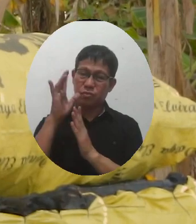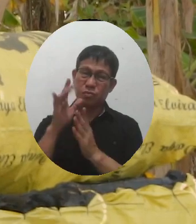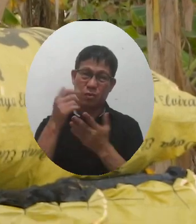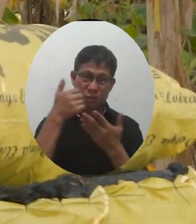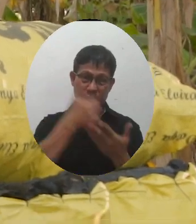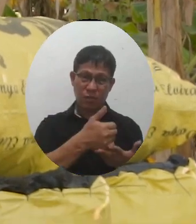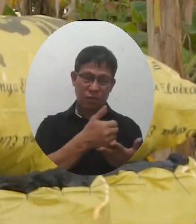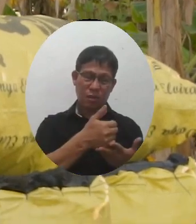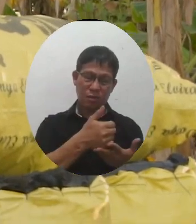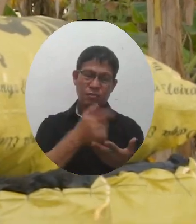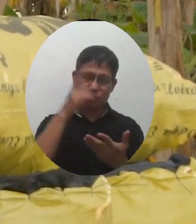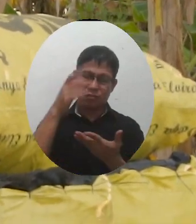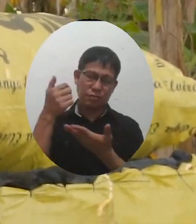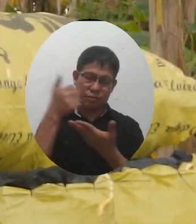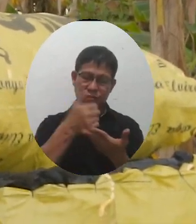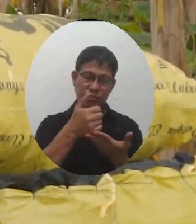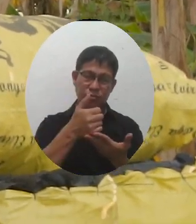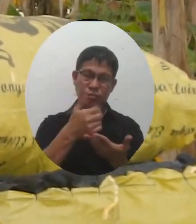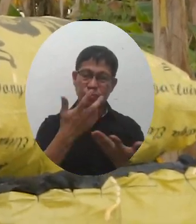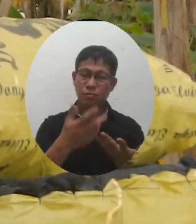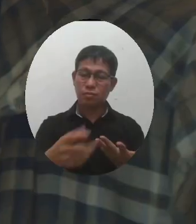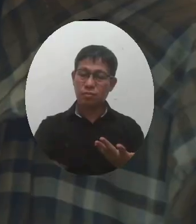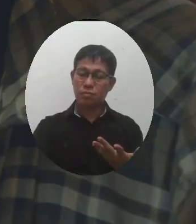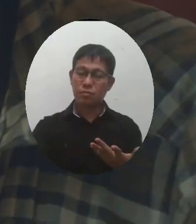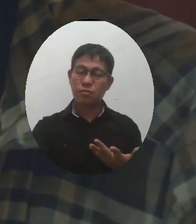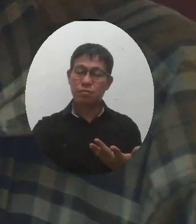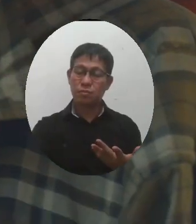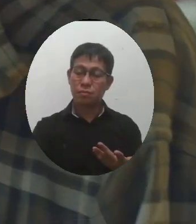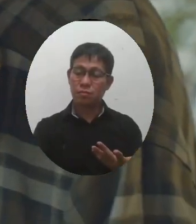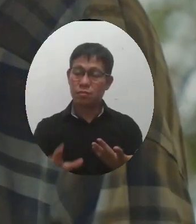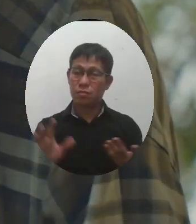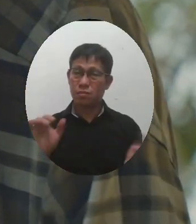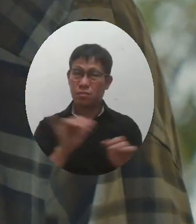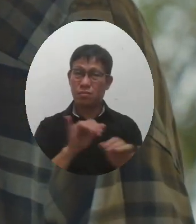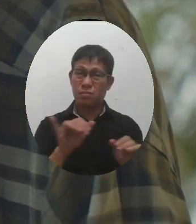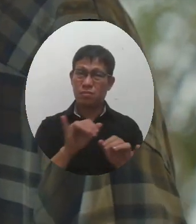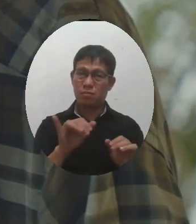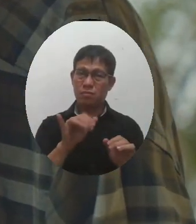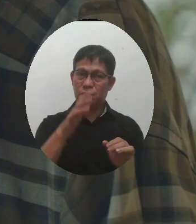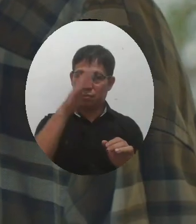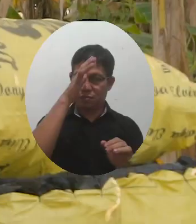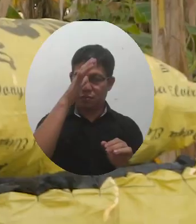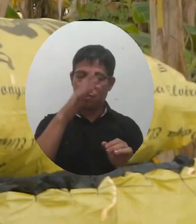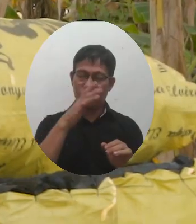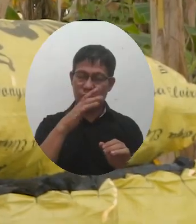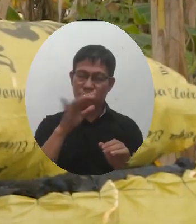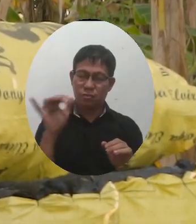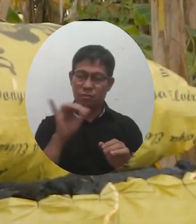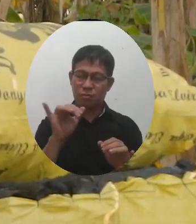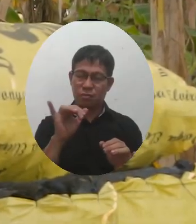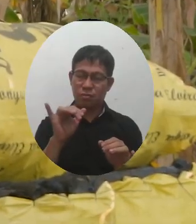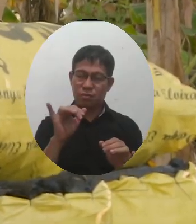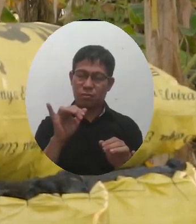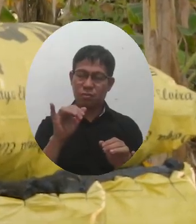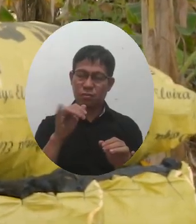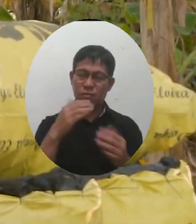na may masamang mangyari sa kanyang mga anak. Gaya din ng mga magulang. Kaya